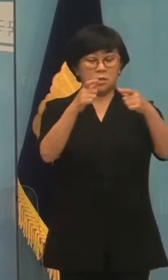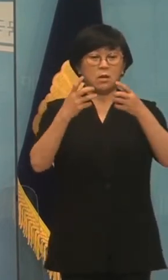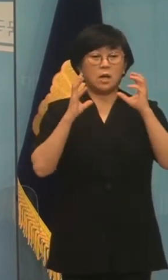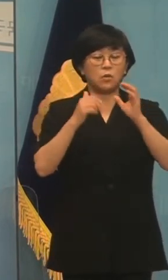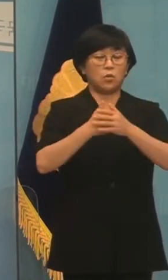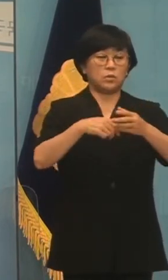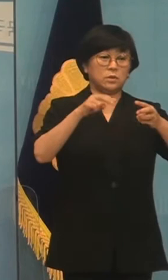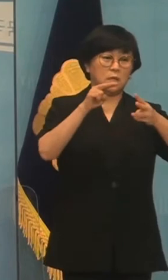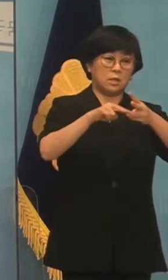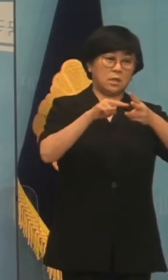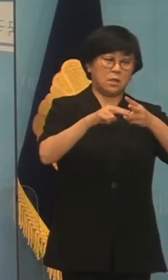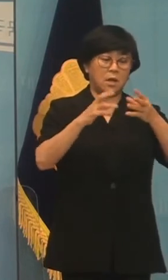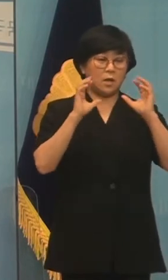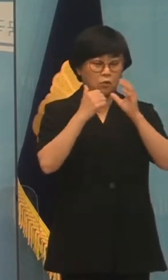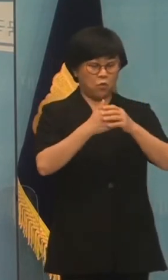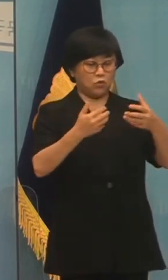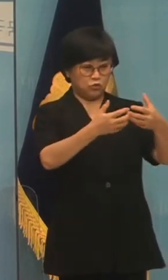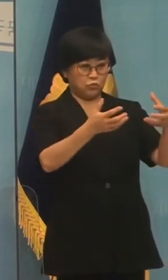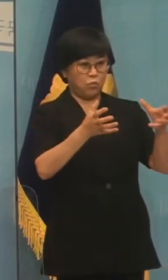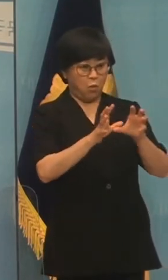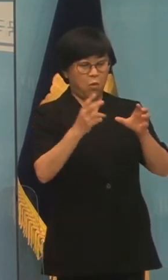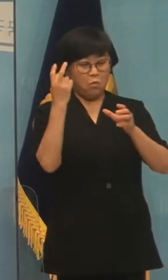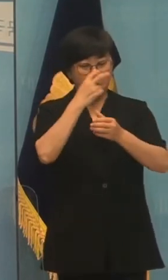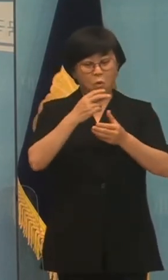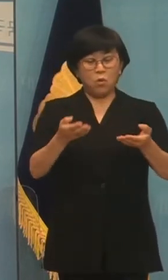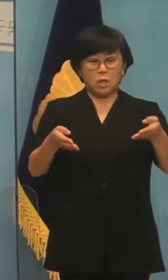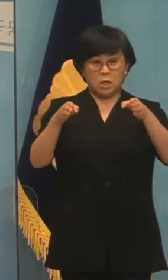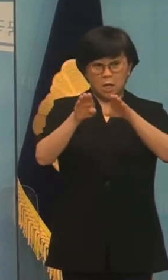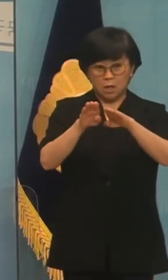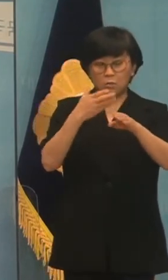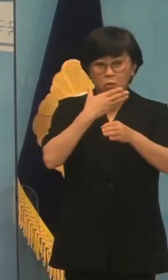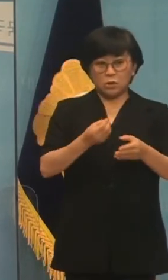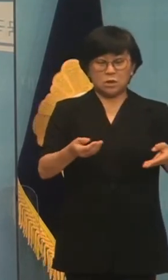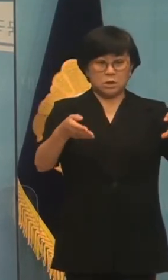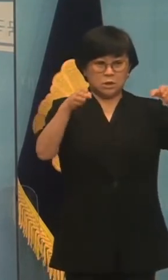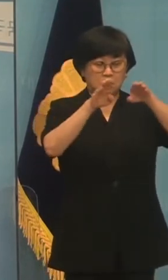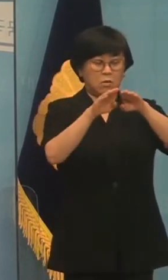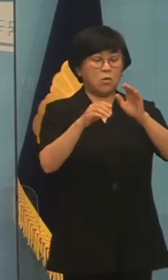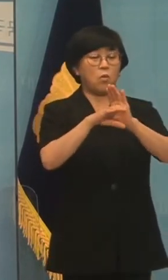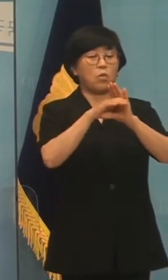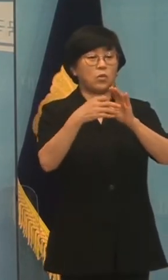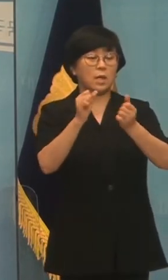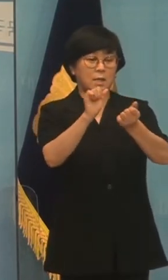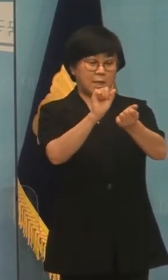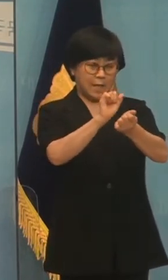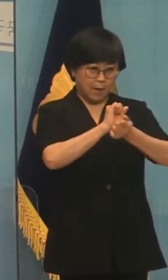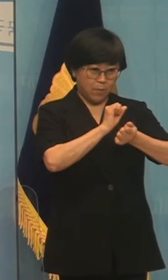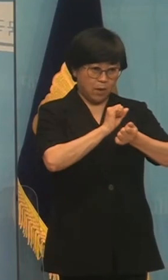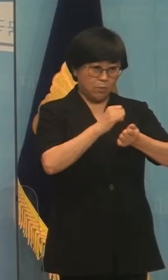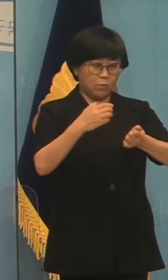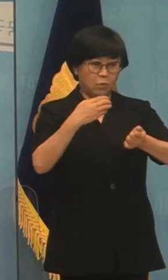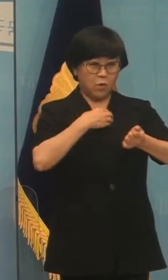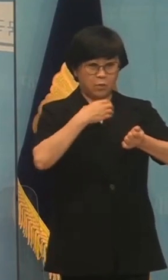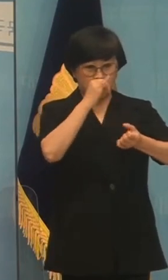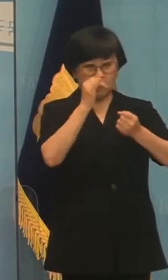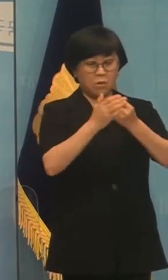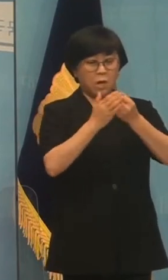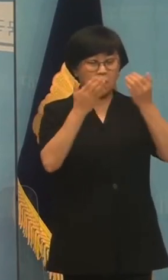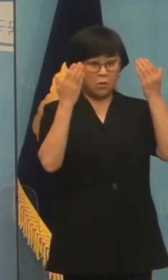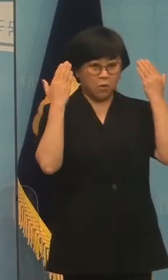아동센터, 아동그룹홈, 아동보호기관 등의 아동복지시설은 코로나 감염 위기가 높아지고